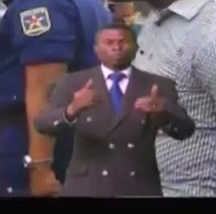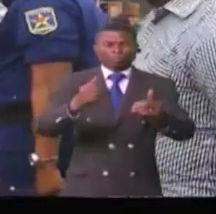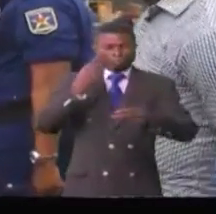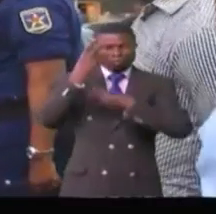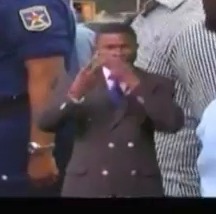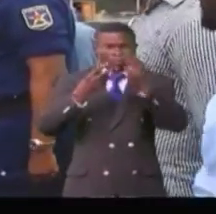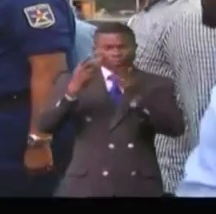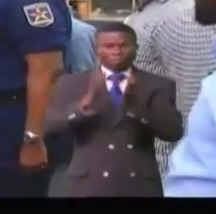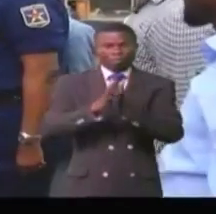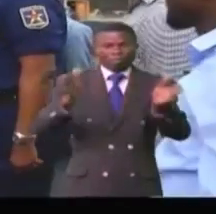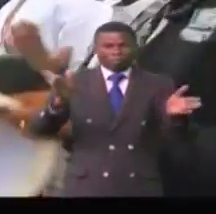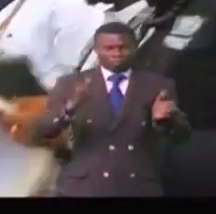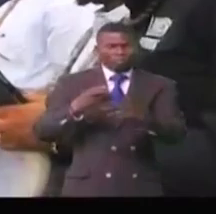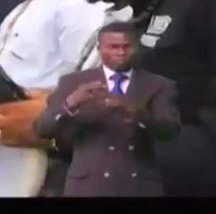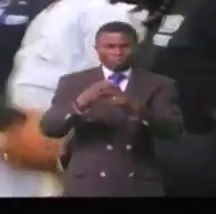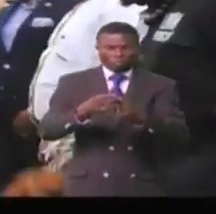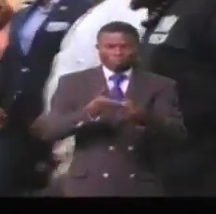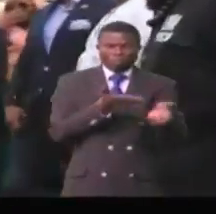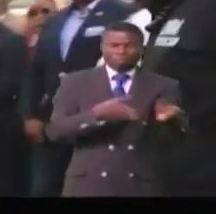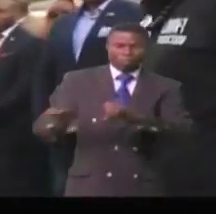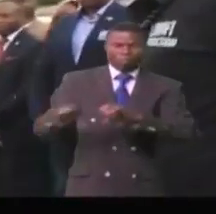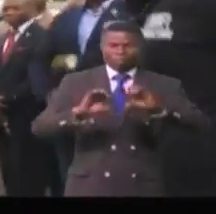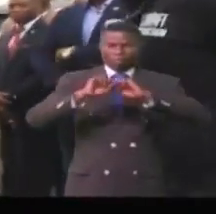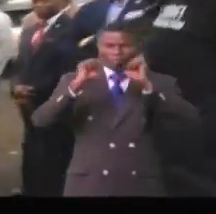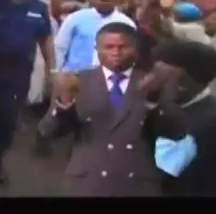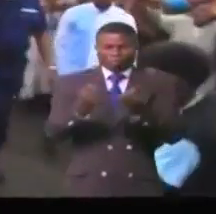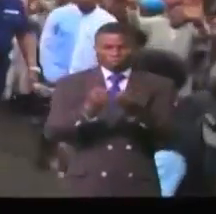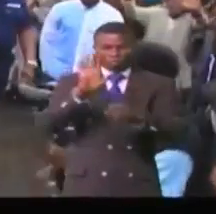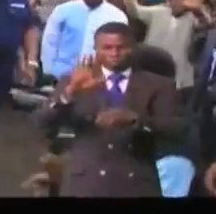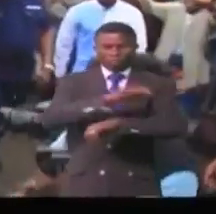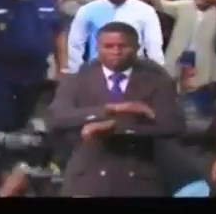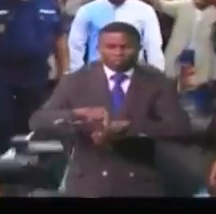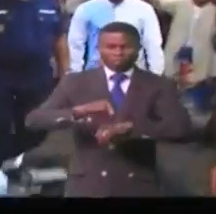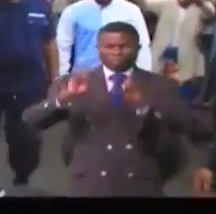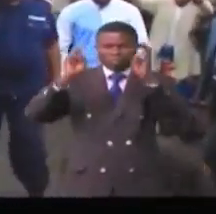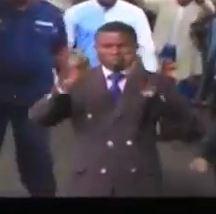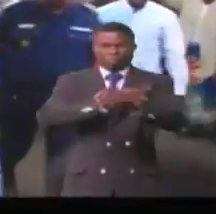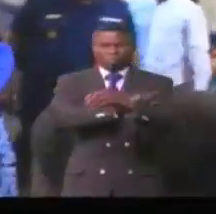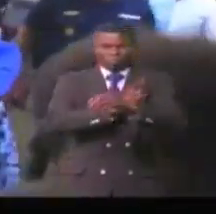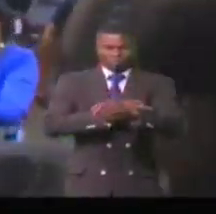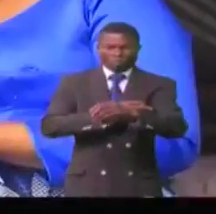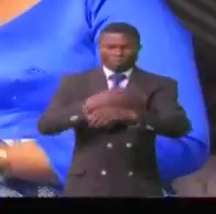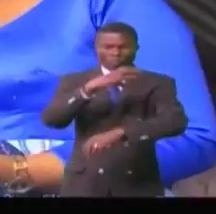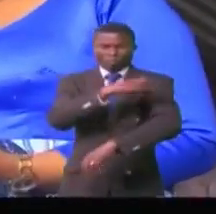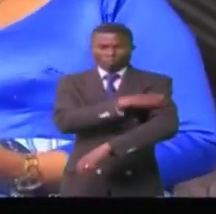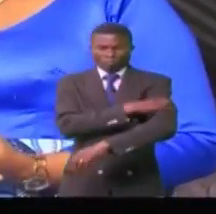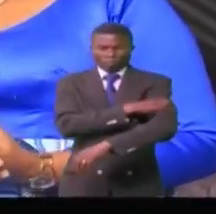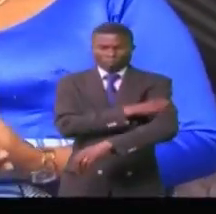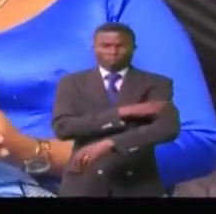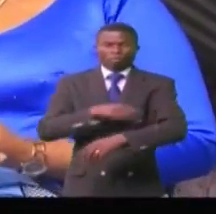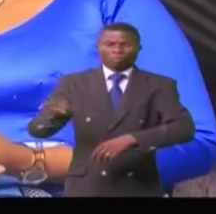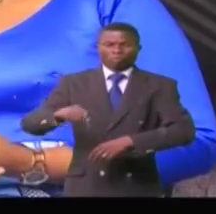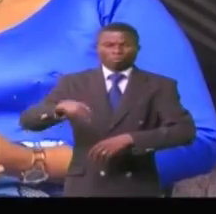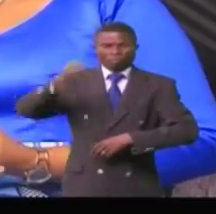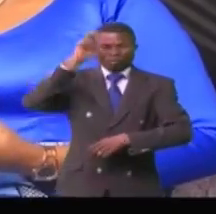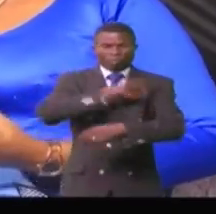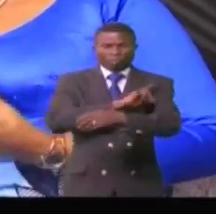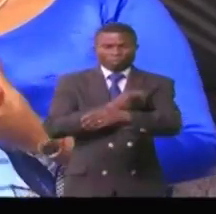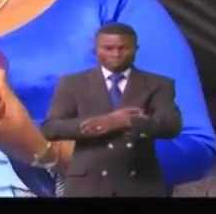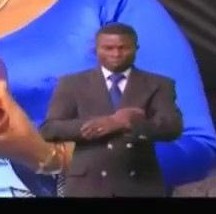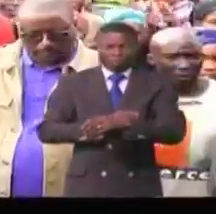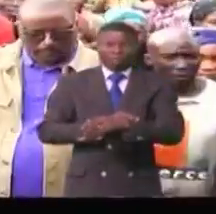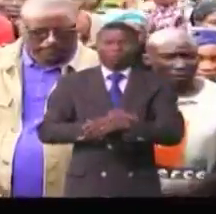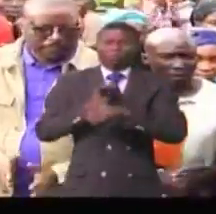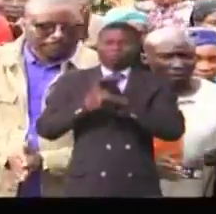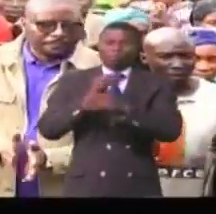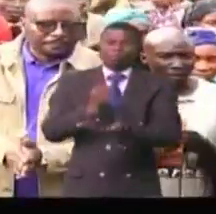mission officielle de suivi des actions sociales de son ministère à Goma, chef-lieu de la province du Nord Kivu, où elle a compati de